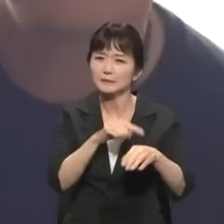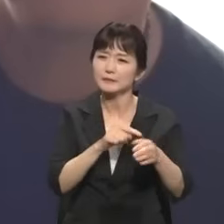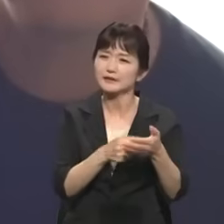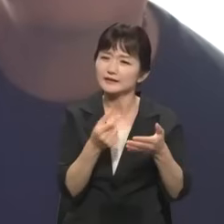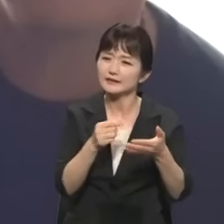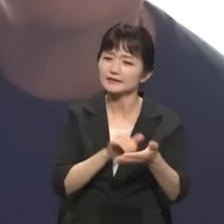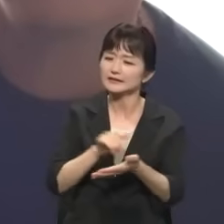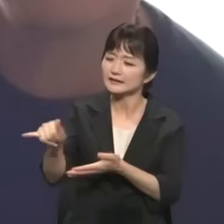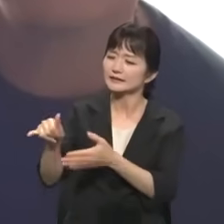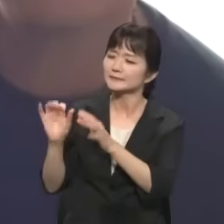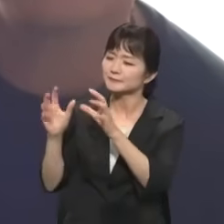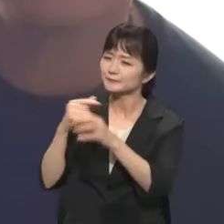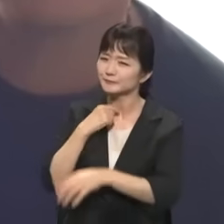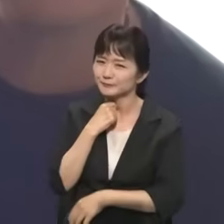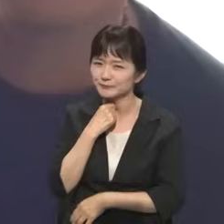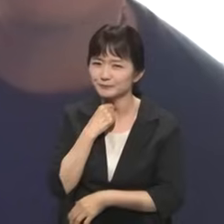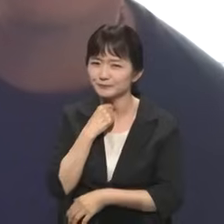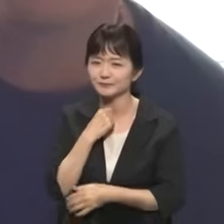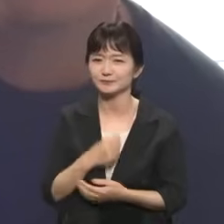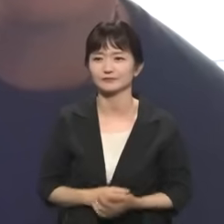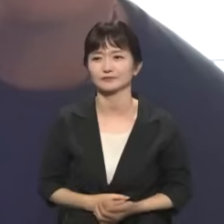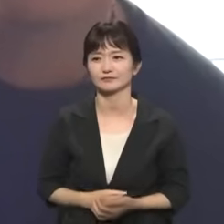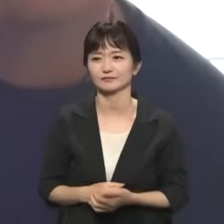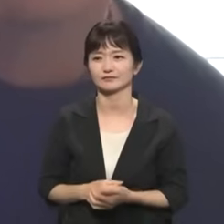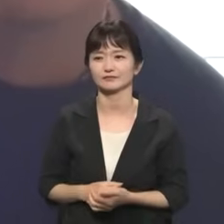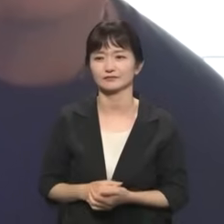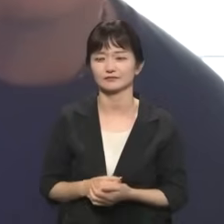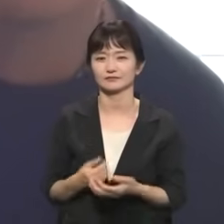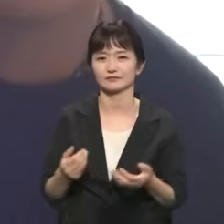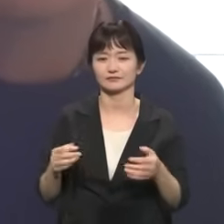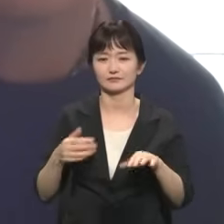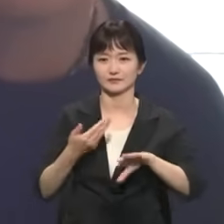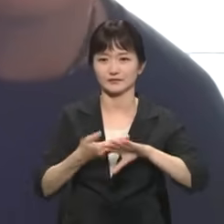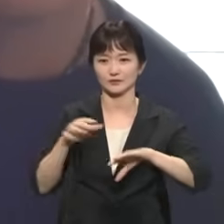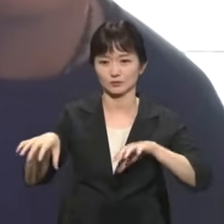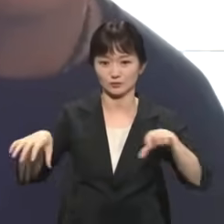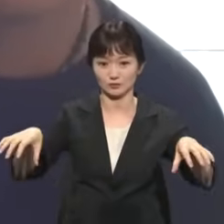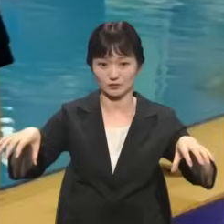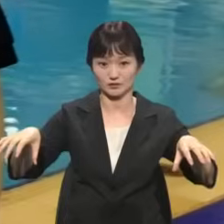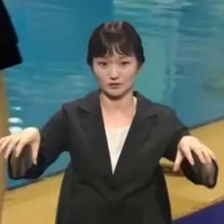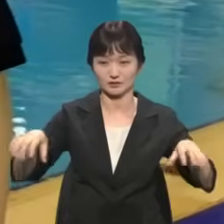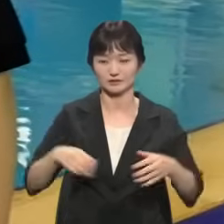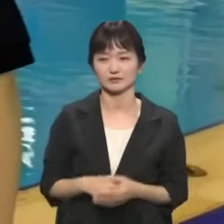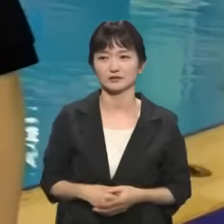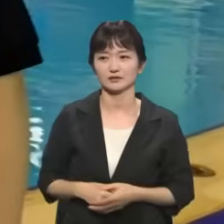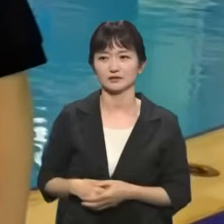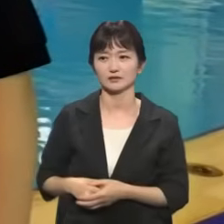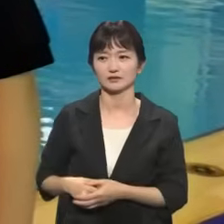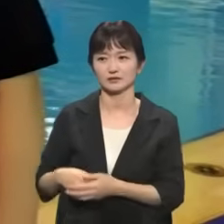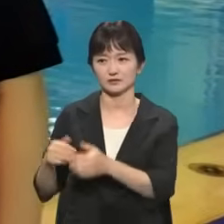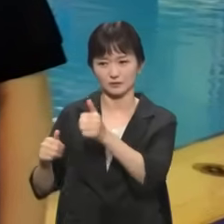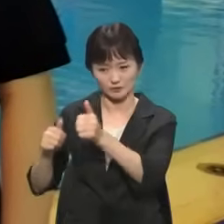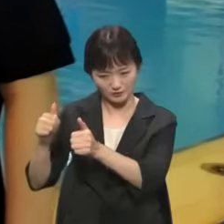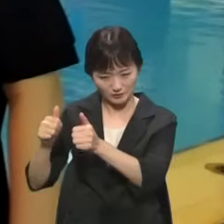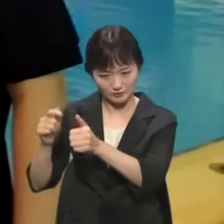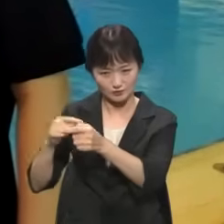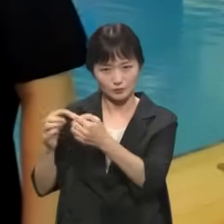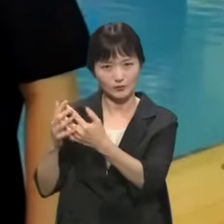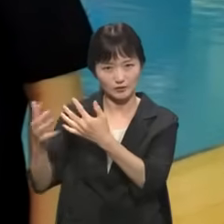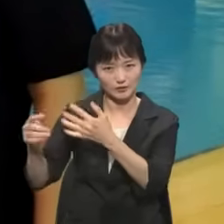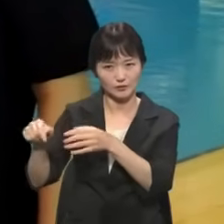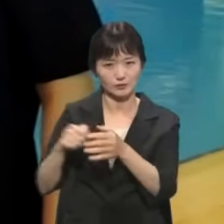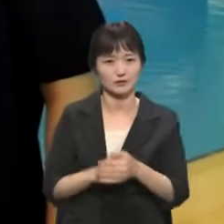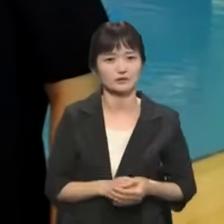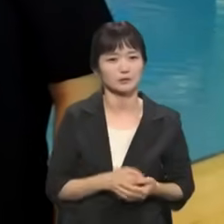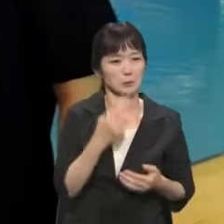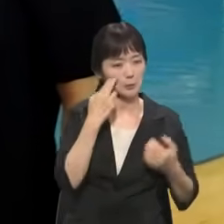가서 응원해주고 싶었는데 네. 그래서 이제 떨어져 있었지만 좀 조마조마한 그 조마심을 갖고 이제 계속 전화로 응원도 하고 뭐 그랬죠.